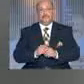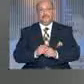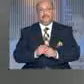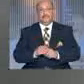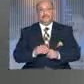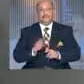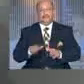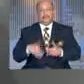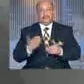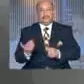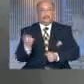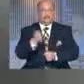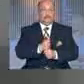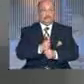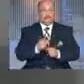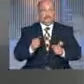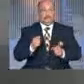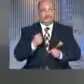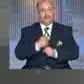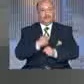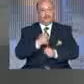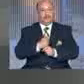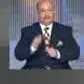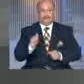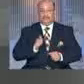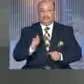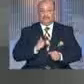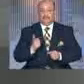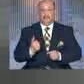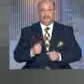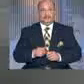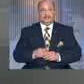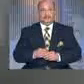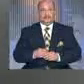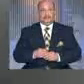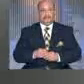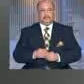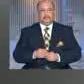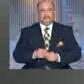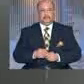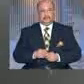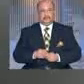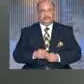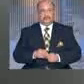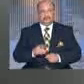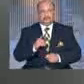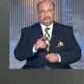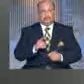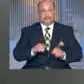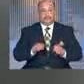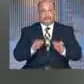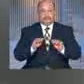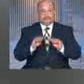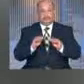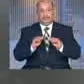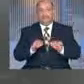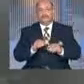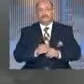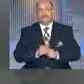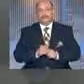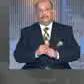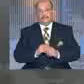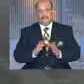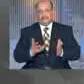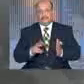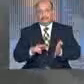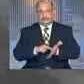المشاريع الخاصة بهم. هم 45 شابا من المعطلين عن العمل بمعتمدية رمادا حظيت